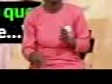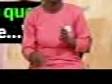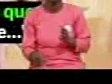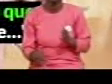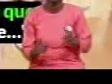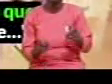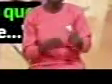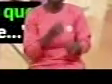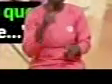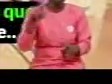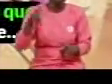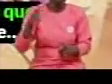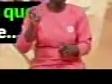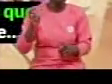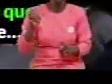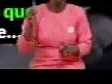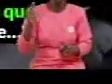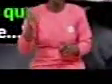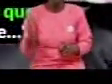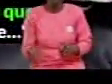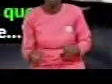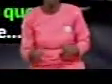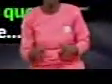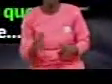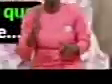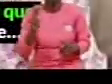orteils, un pied de pâté, mes canons de